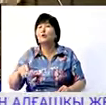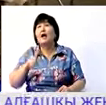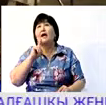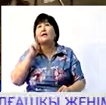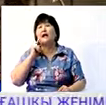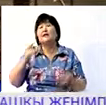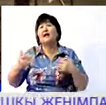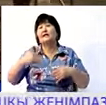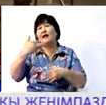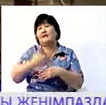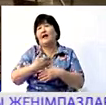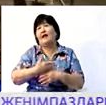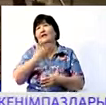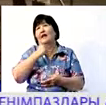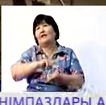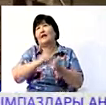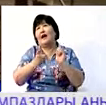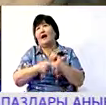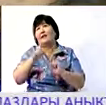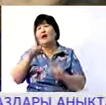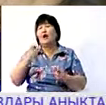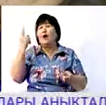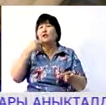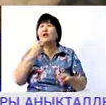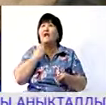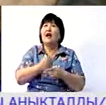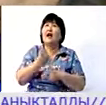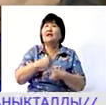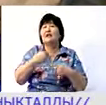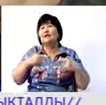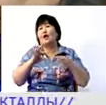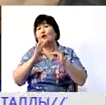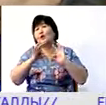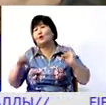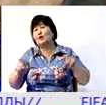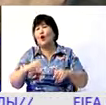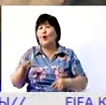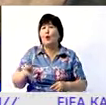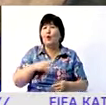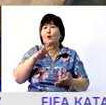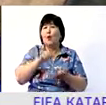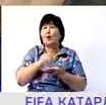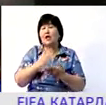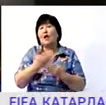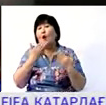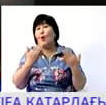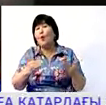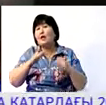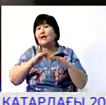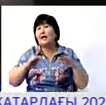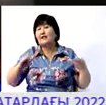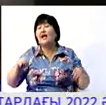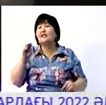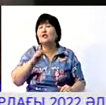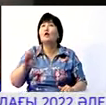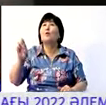жастайынан сахнаның сәніне айналған ақындар. Отымды әзім ұтқыр тіркестері көп көңілінен орын алған. Ал олардың шәкірттері